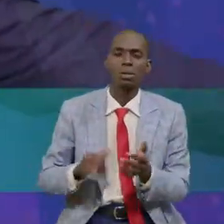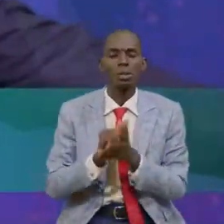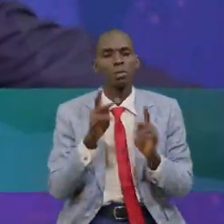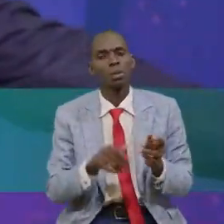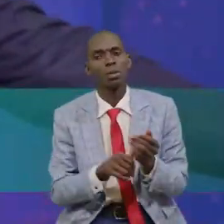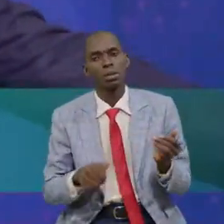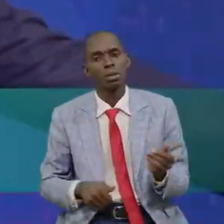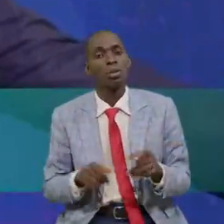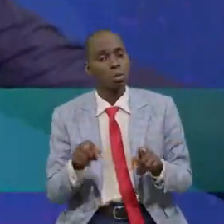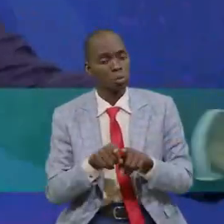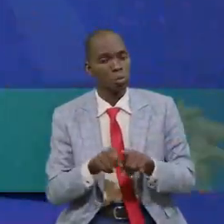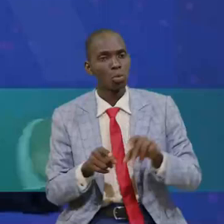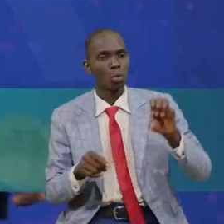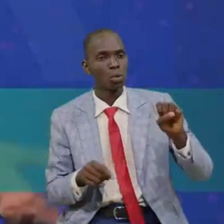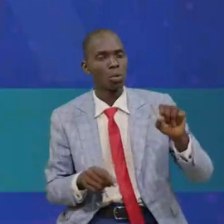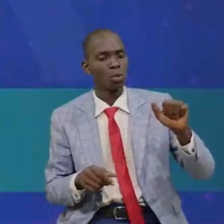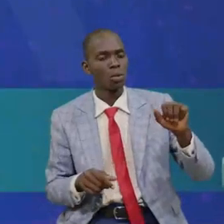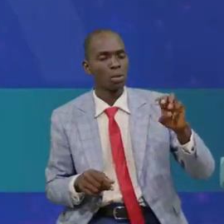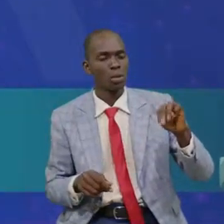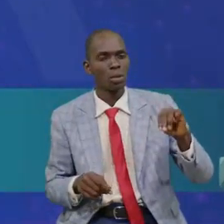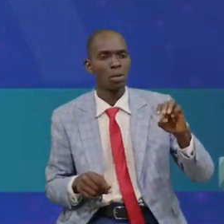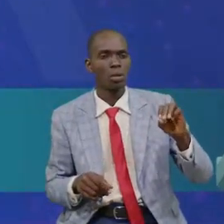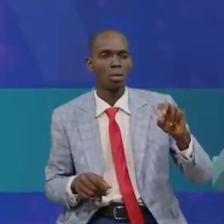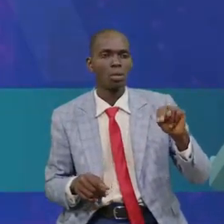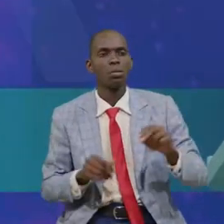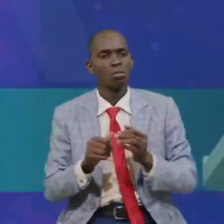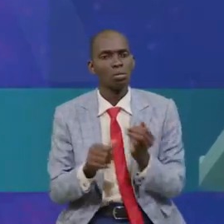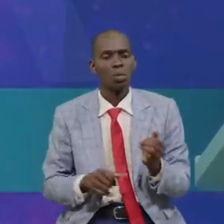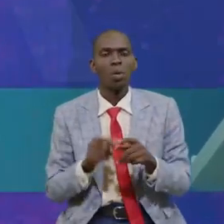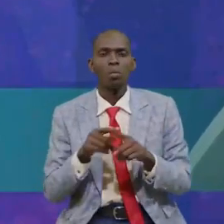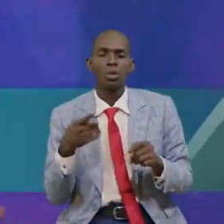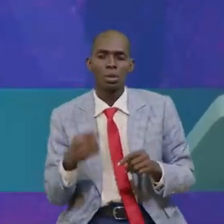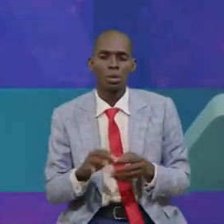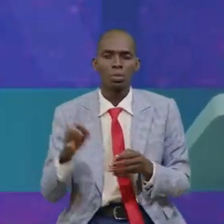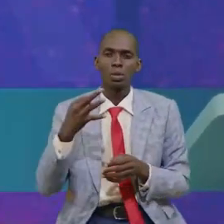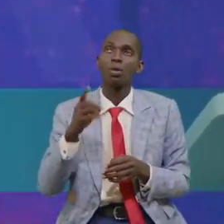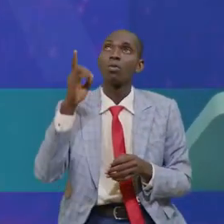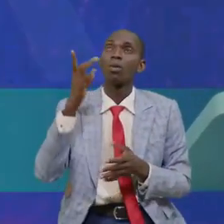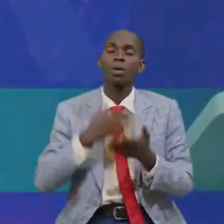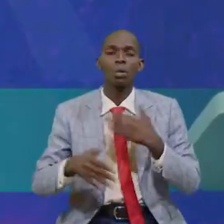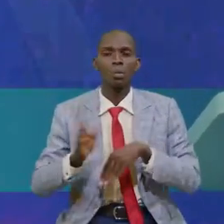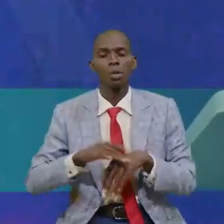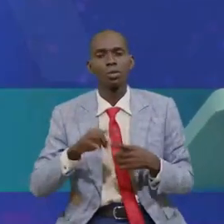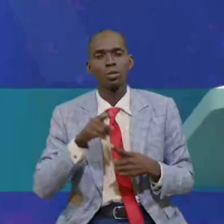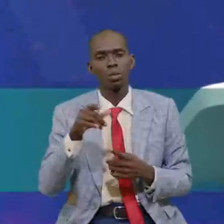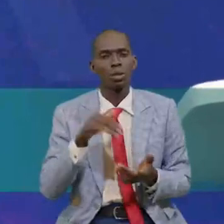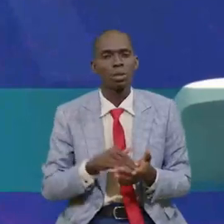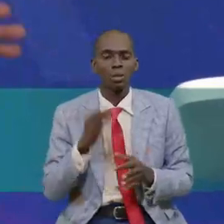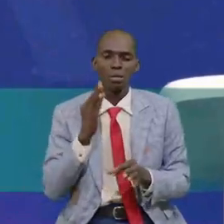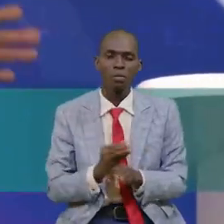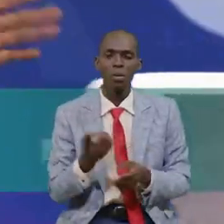cette personne a rétrogradé. Mais Samson, l'Esprit de Dieu est revenu sur lui. La foi est revenue